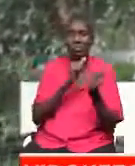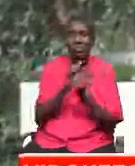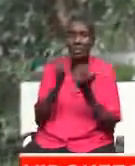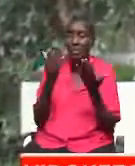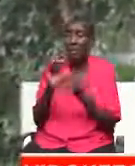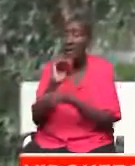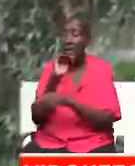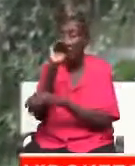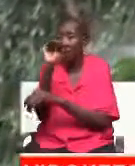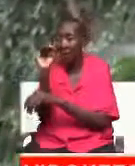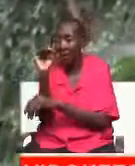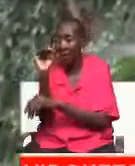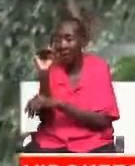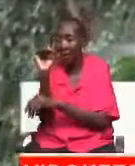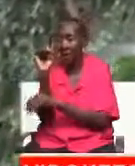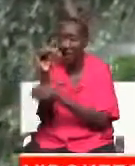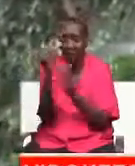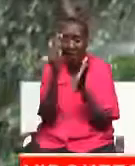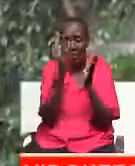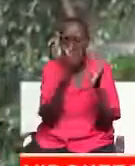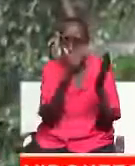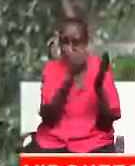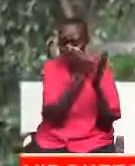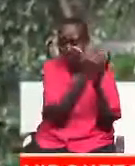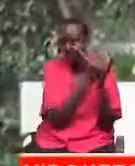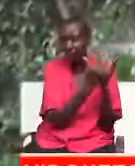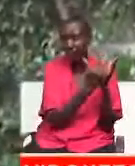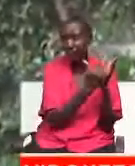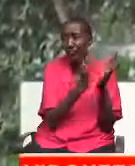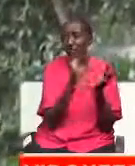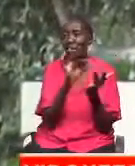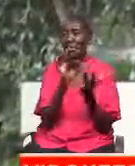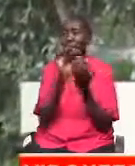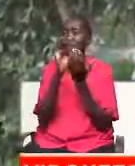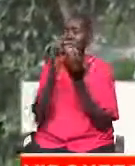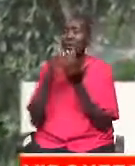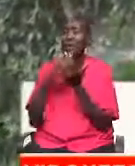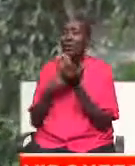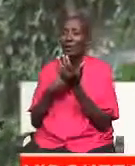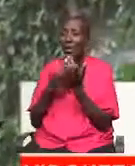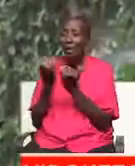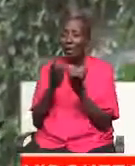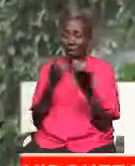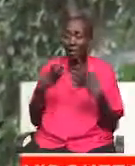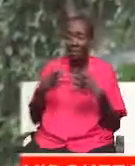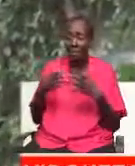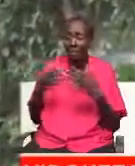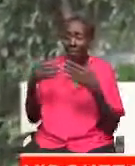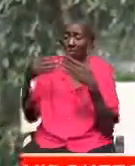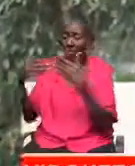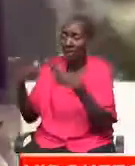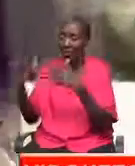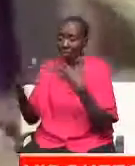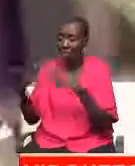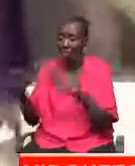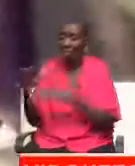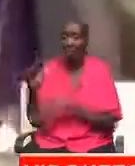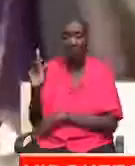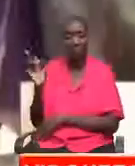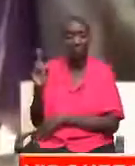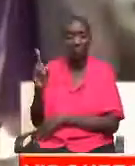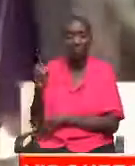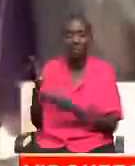kwamba wawe na mikakati maalum yokuhakikisha kwamba wanabiashara hawa hawapotezi mali yao. Askofu